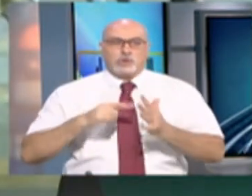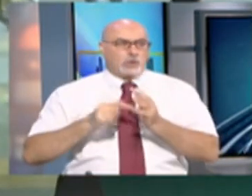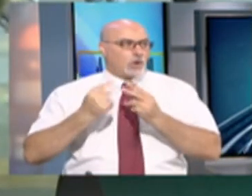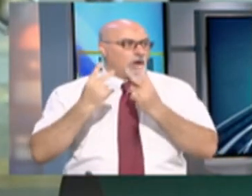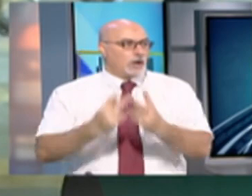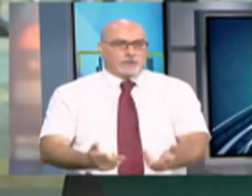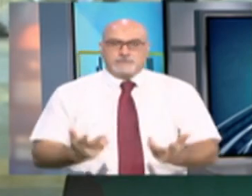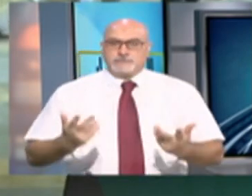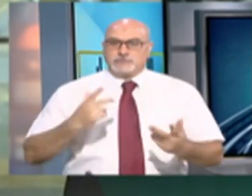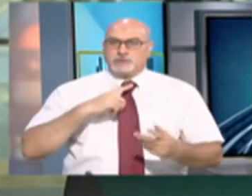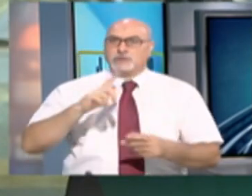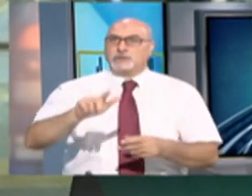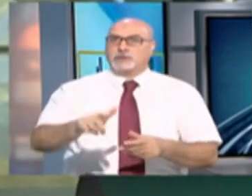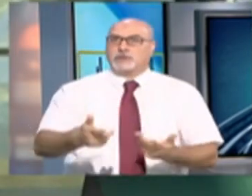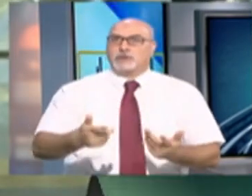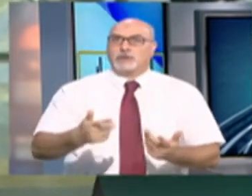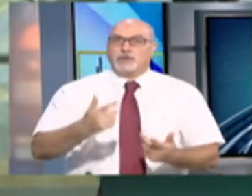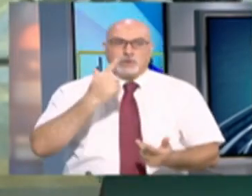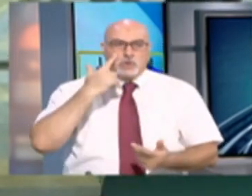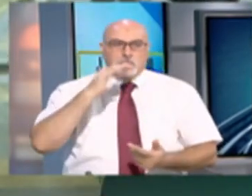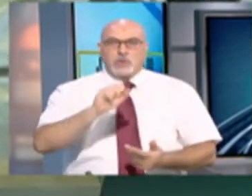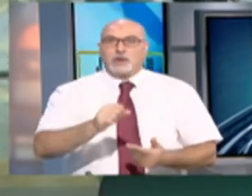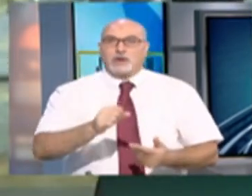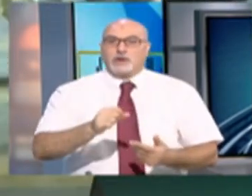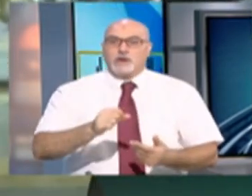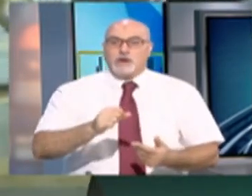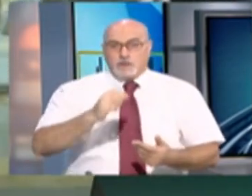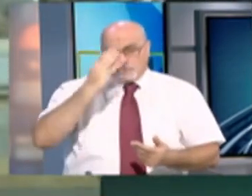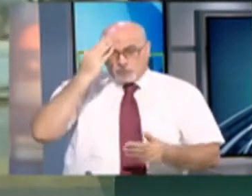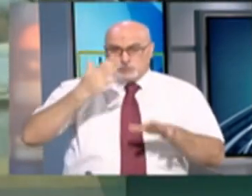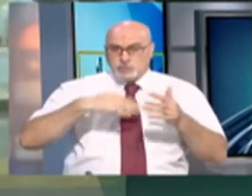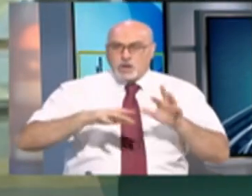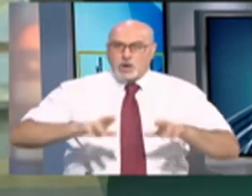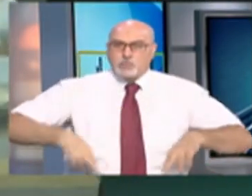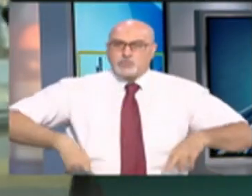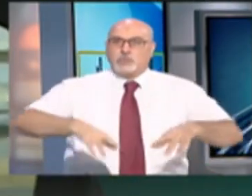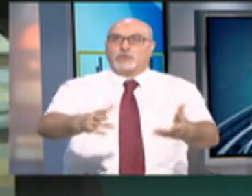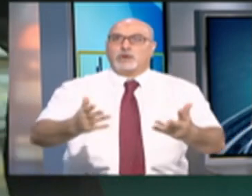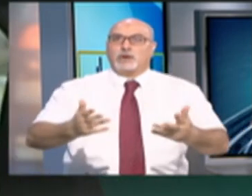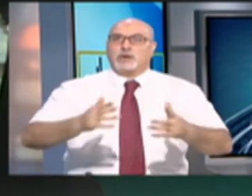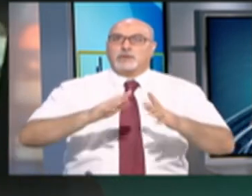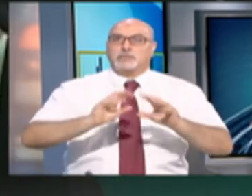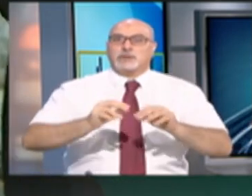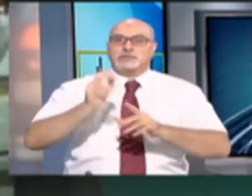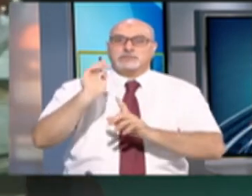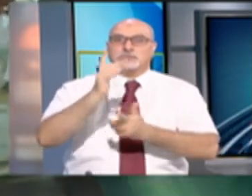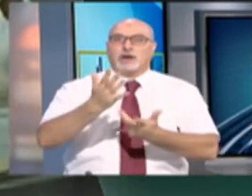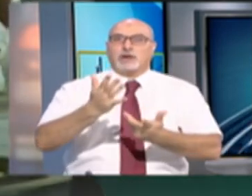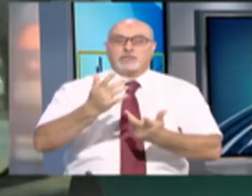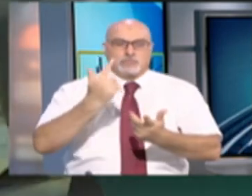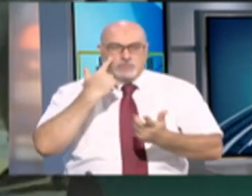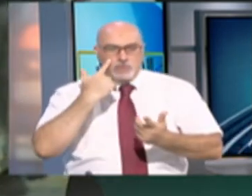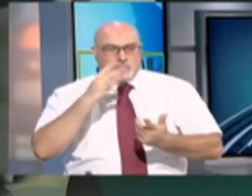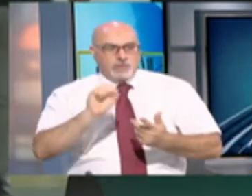هذه، دينا ديجا نشوفوا هنا في الفروند مير نتاعهم والبولفار وبلاص دارم، بدينا نشوفوا